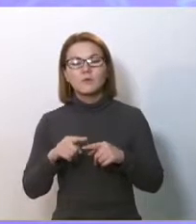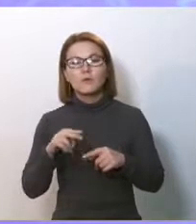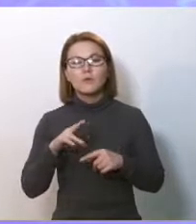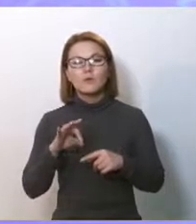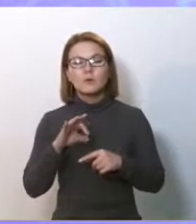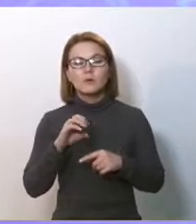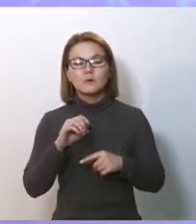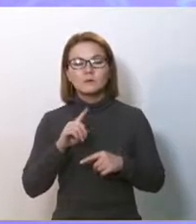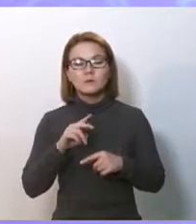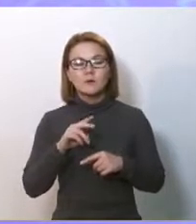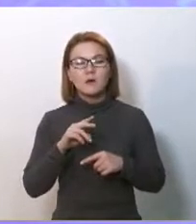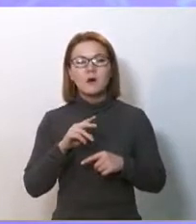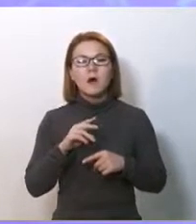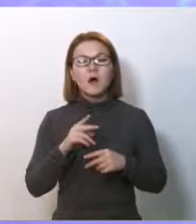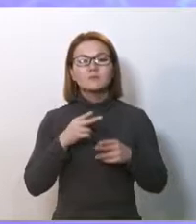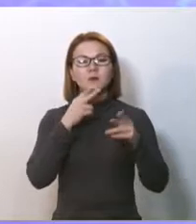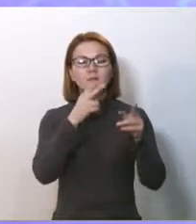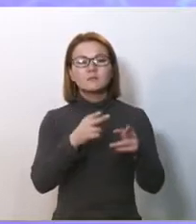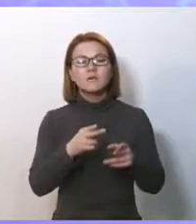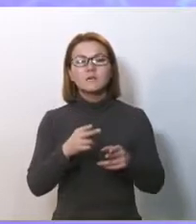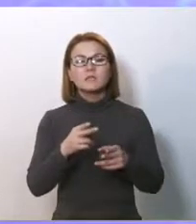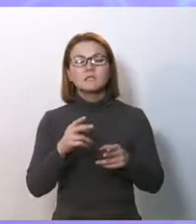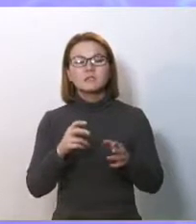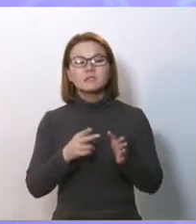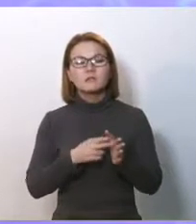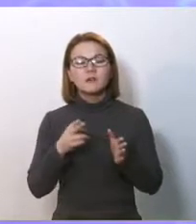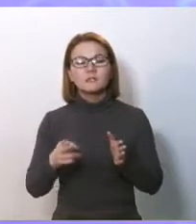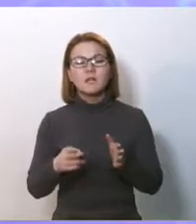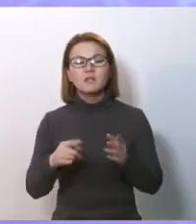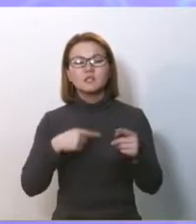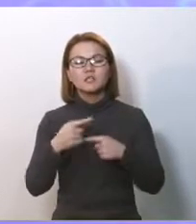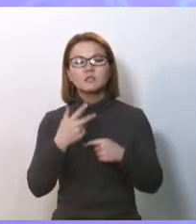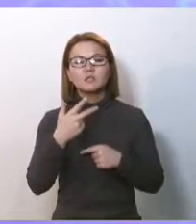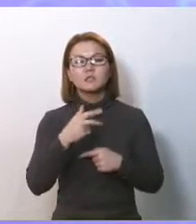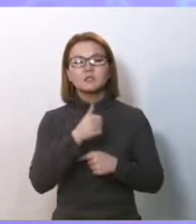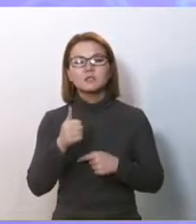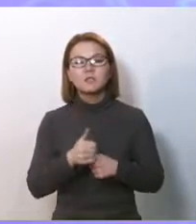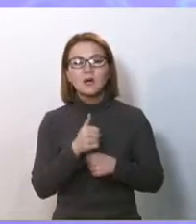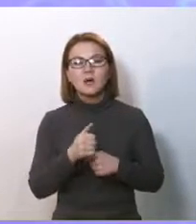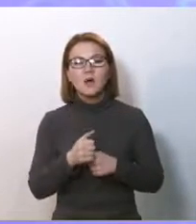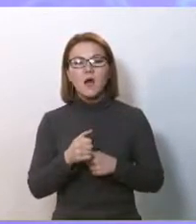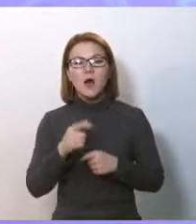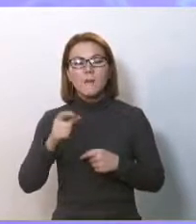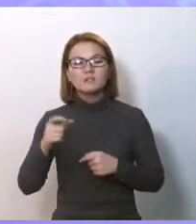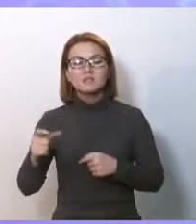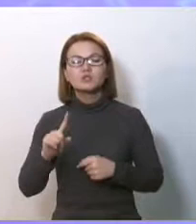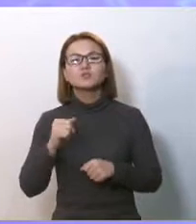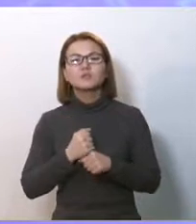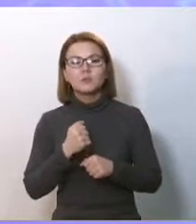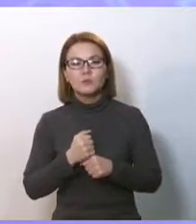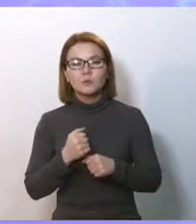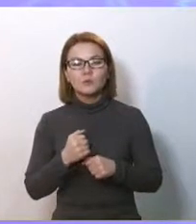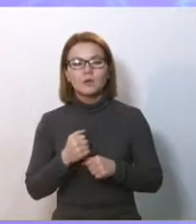делает? Отправляется с вокзала через 3 часа. Пассажиры что